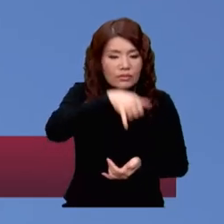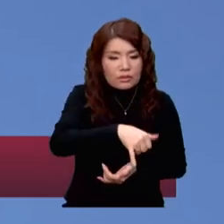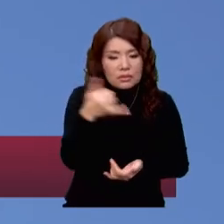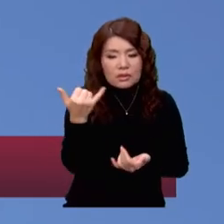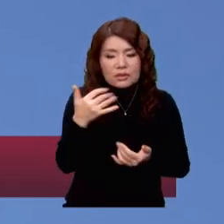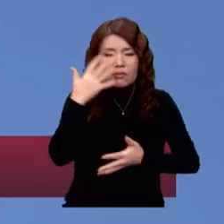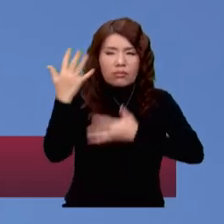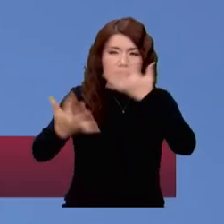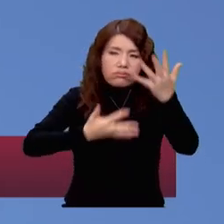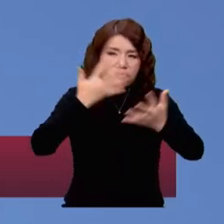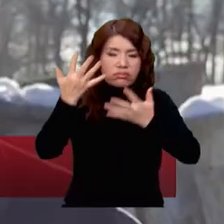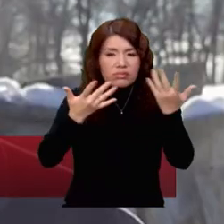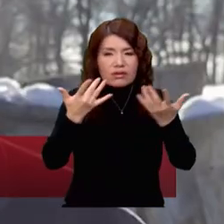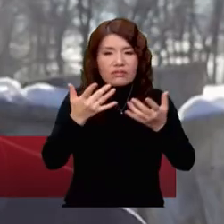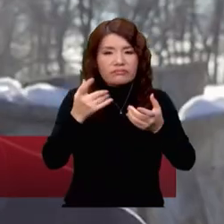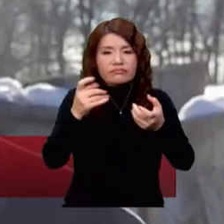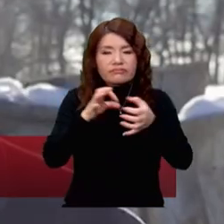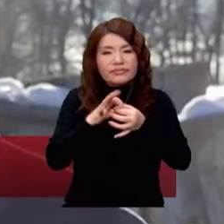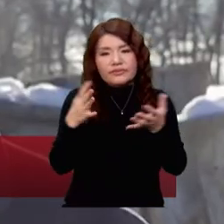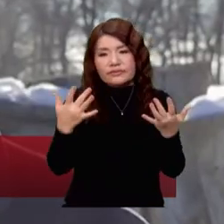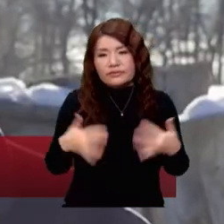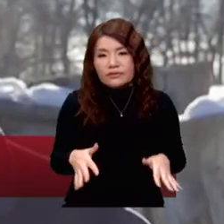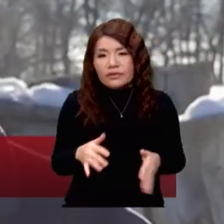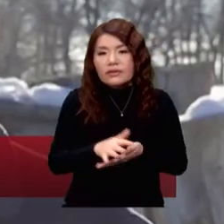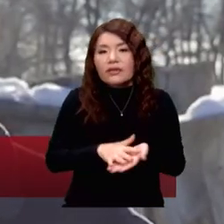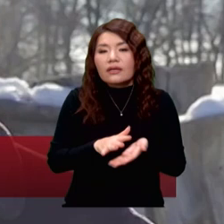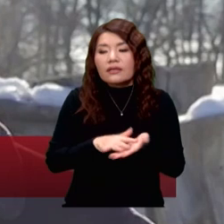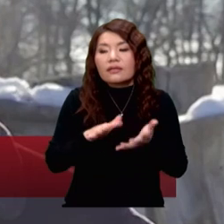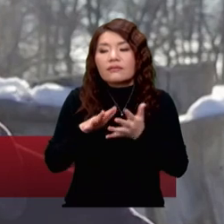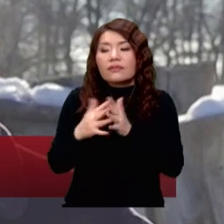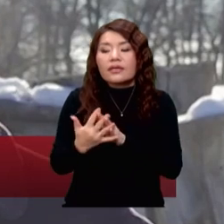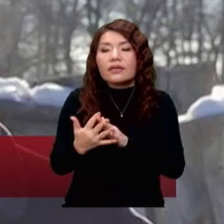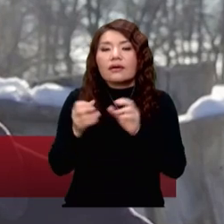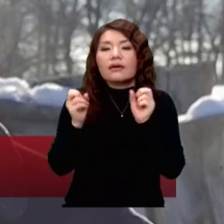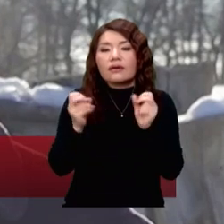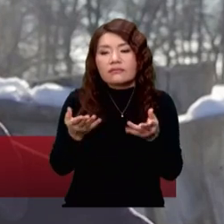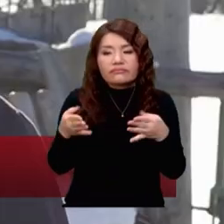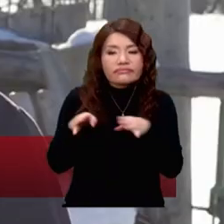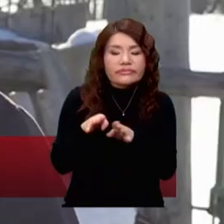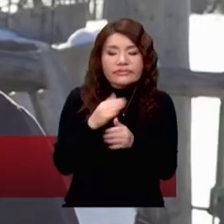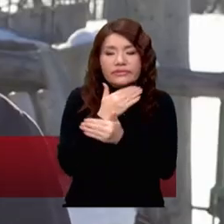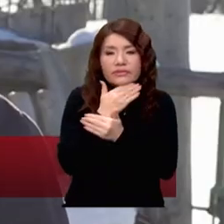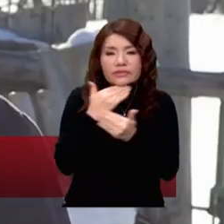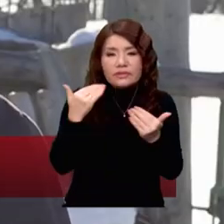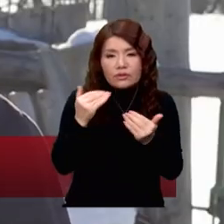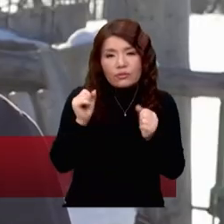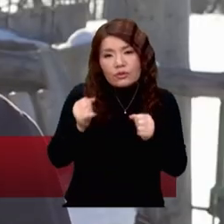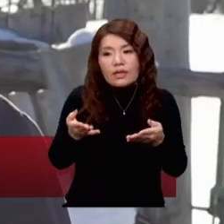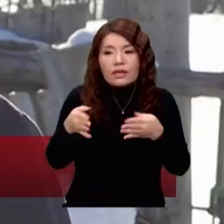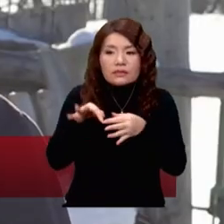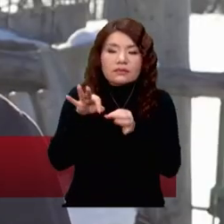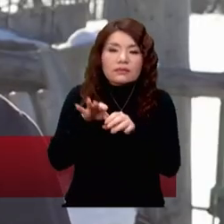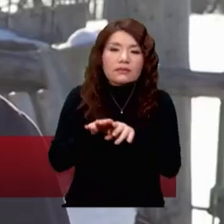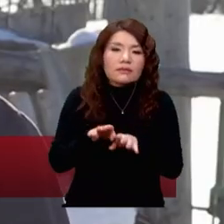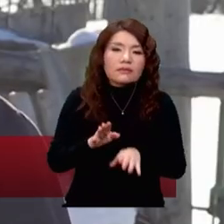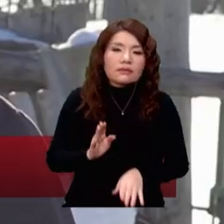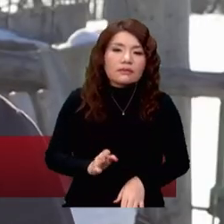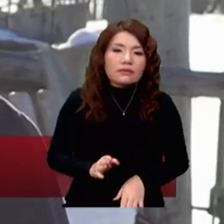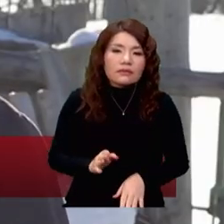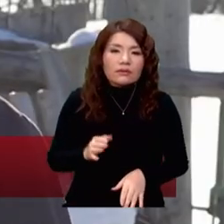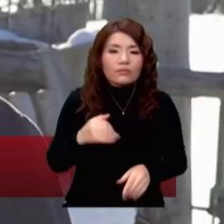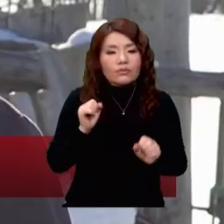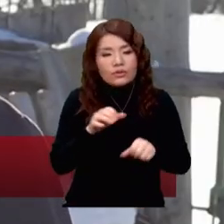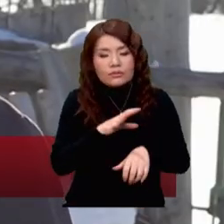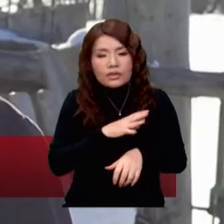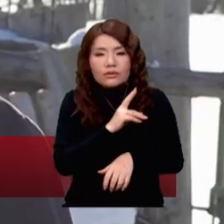от, тоже отключаться қалады. Енді білмеймін, енді ауылда жаппаса деп тілейміз. Енді жабылмайтын шығар енді. Бір жақтан